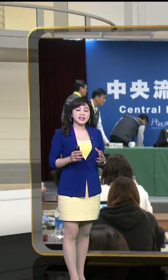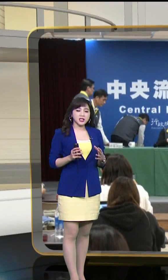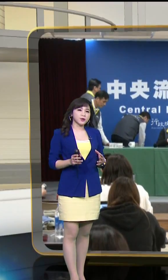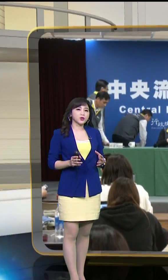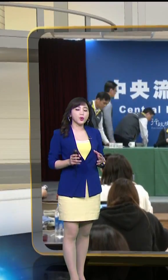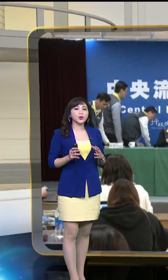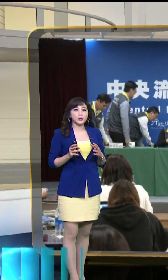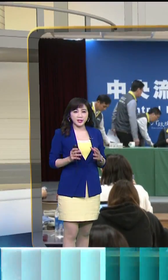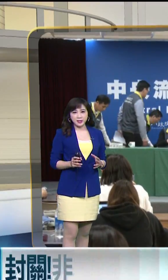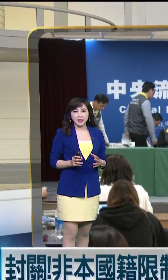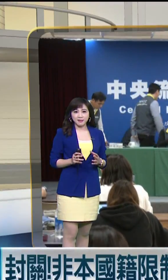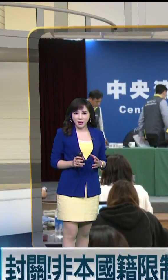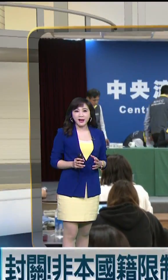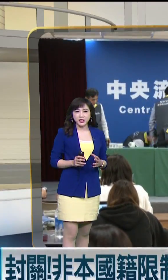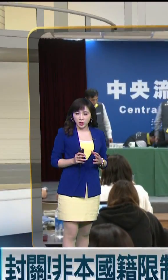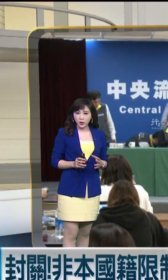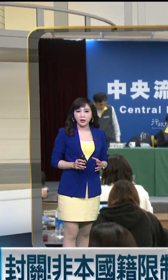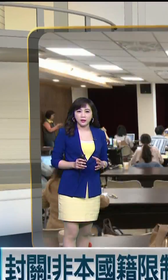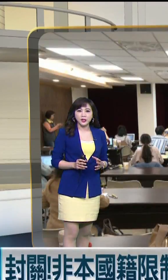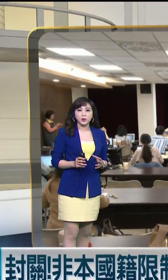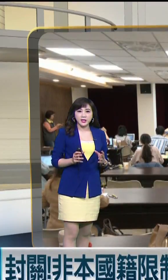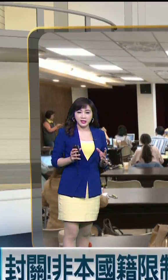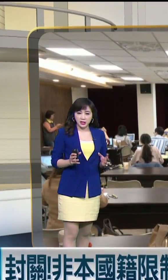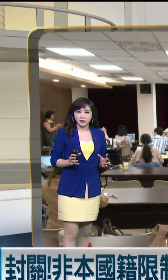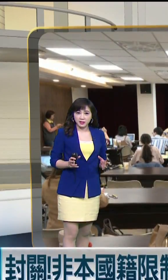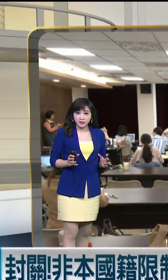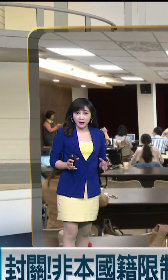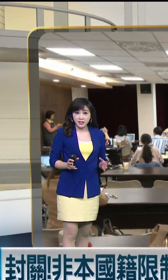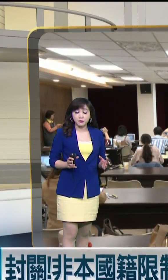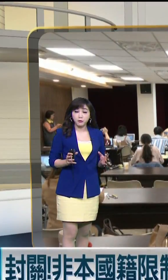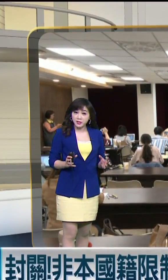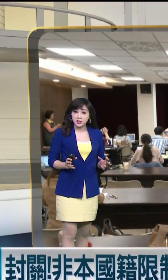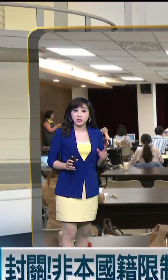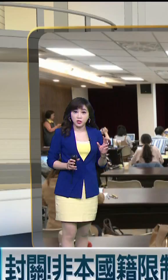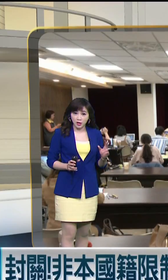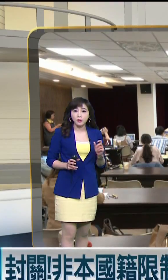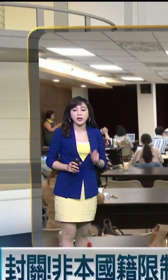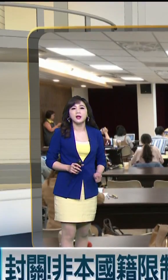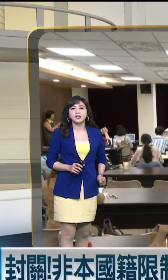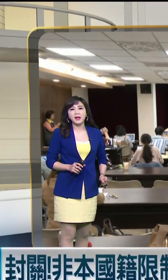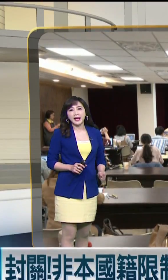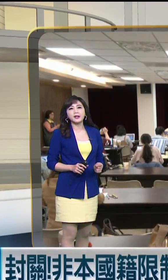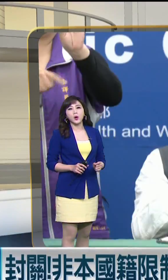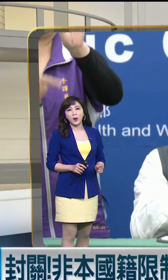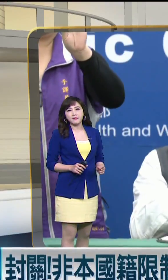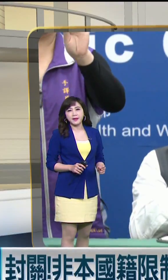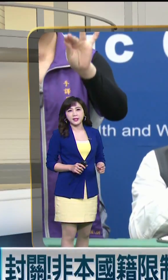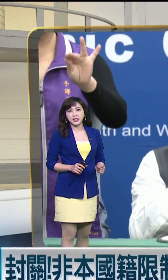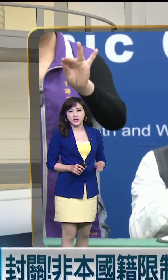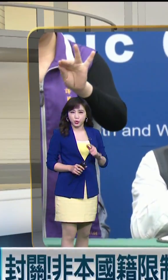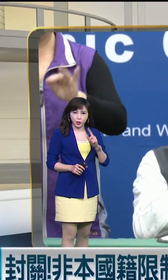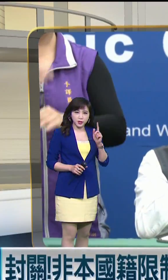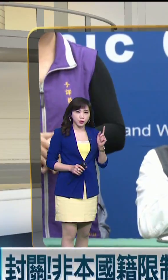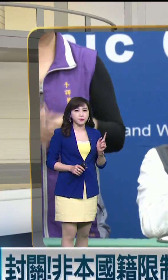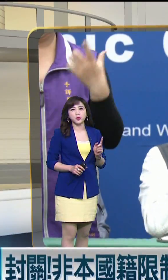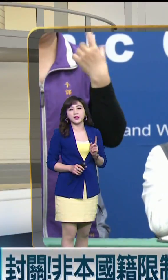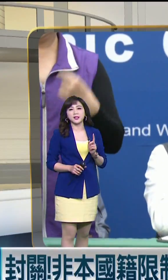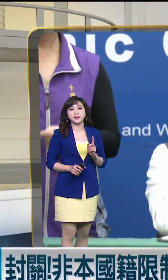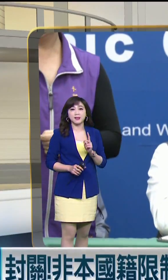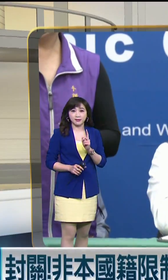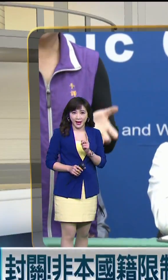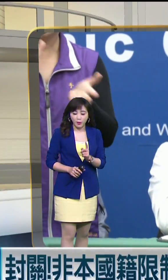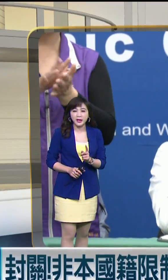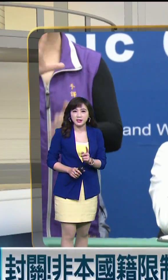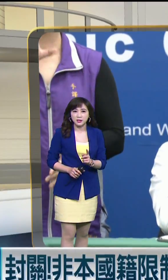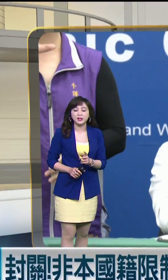那确诊案例在社区当中活动了4天，当然这有可能有这样的可能性发生，风险性是高的。那么来看到武汉肺炎的疫情全球烽火连